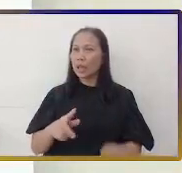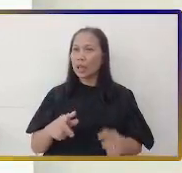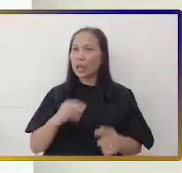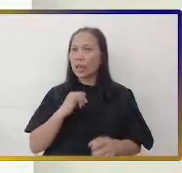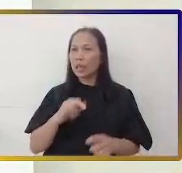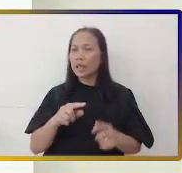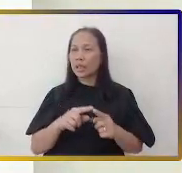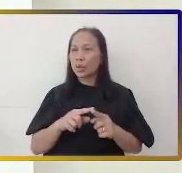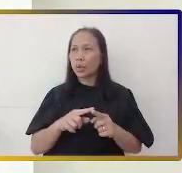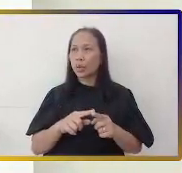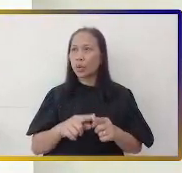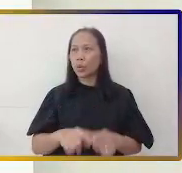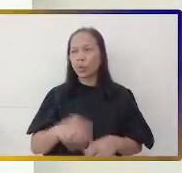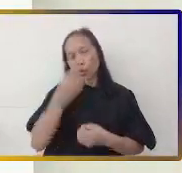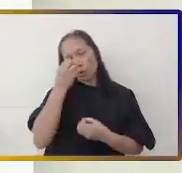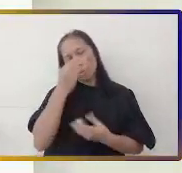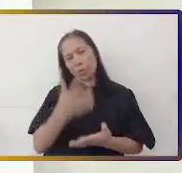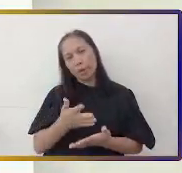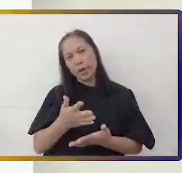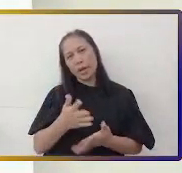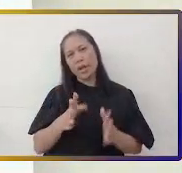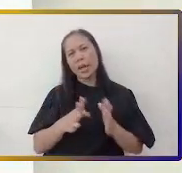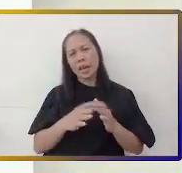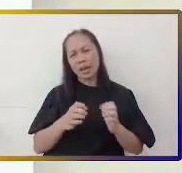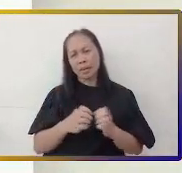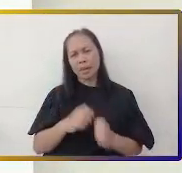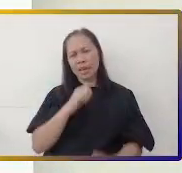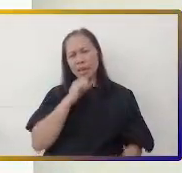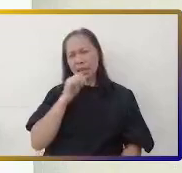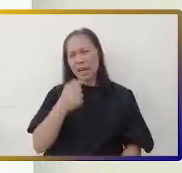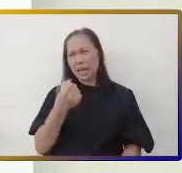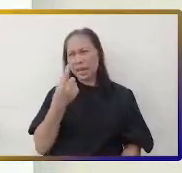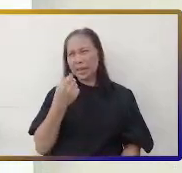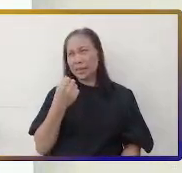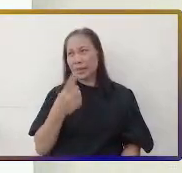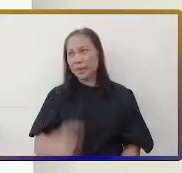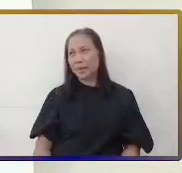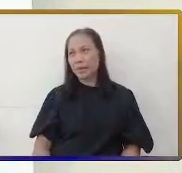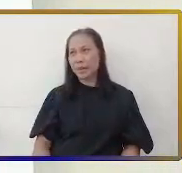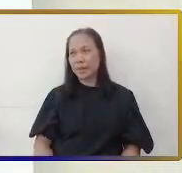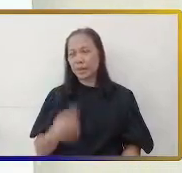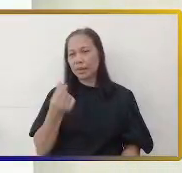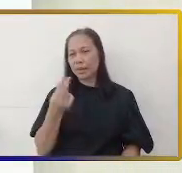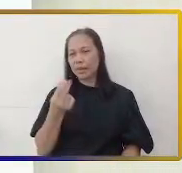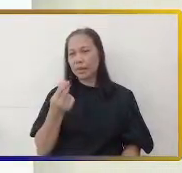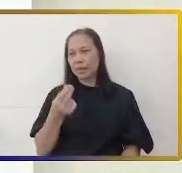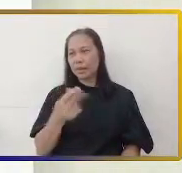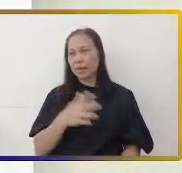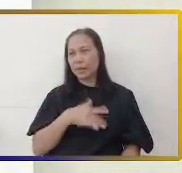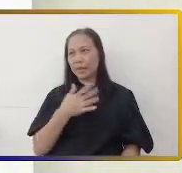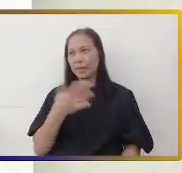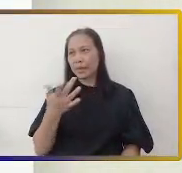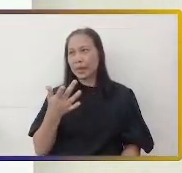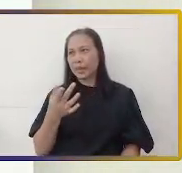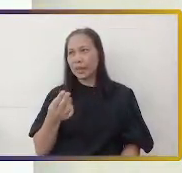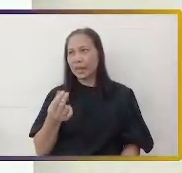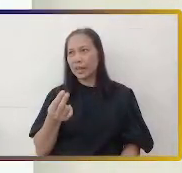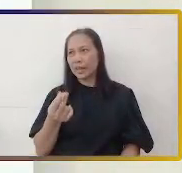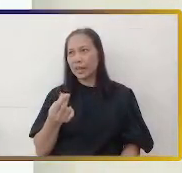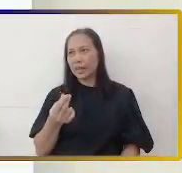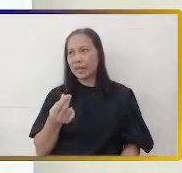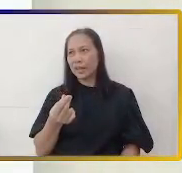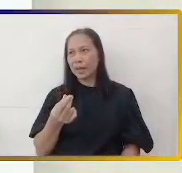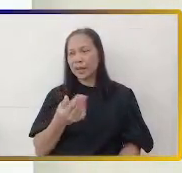sumunod kahit hindi ko pa naintindihan that's right Kaya nung maliit na lang ramdam ko talaga yung Liit na non pag nag-grocery